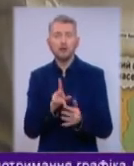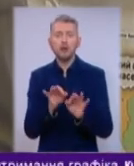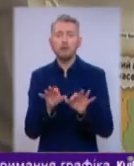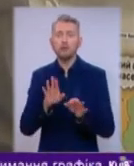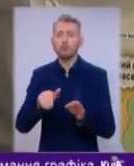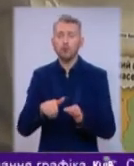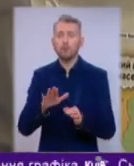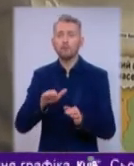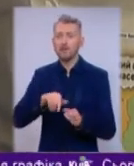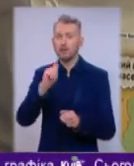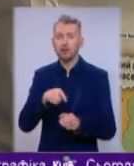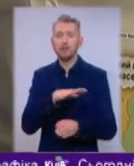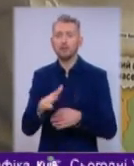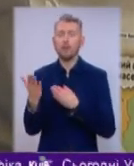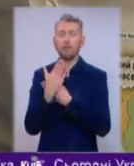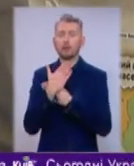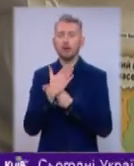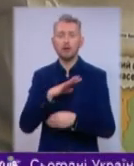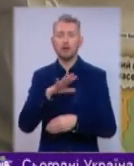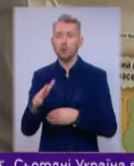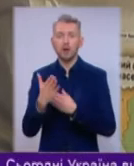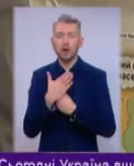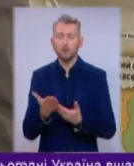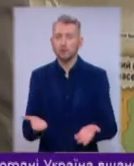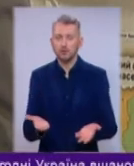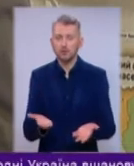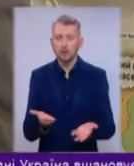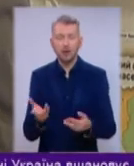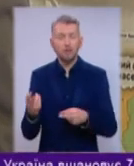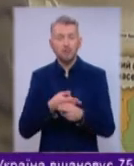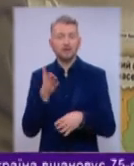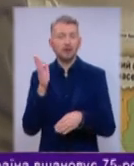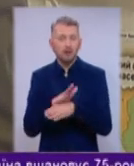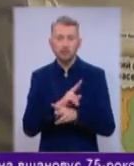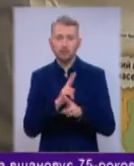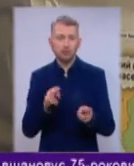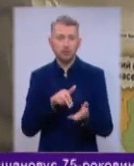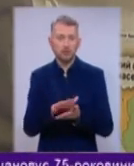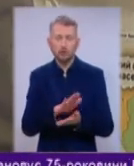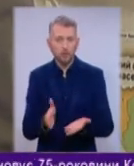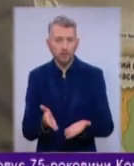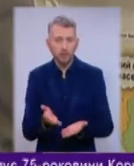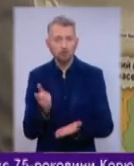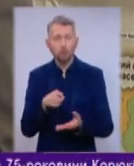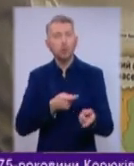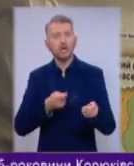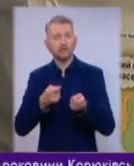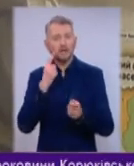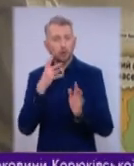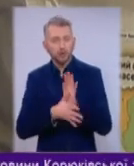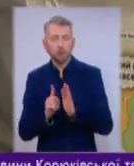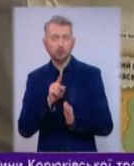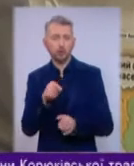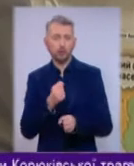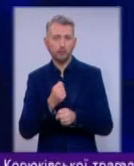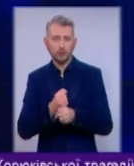після війни? Не було команди, не було наказу. Ну, без наказу, звичайно, ніхто б не пішов. Тому керівництво розуміло, що воно робило.